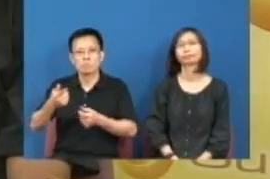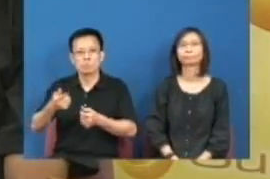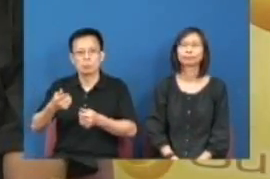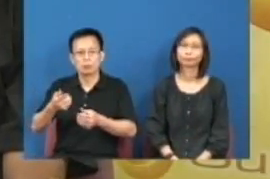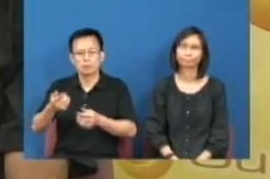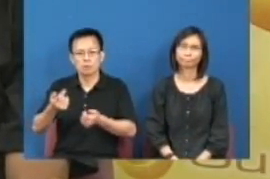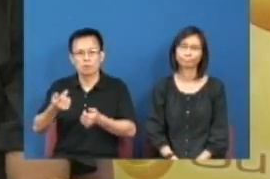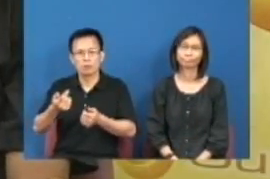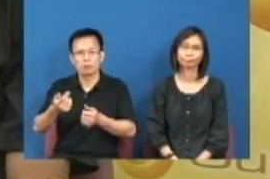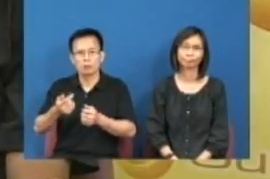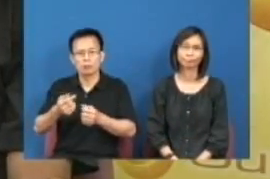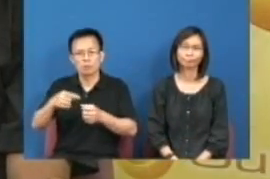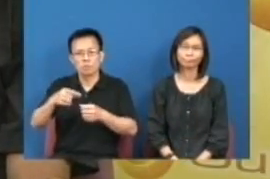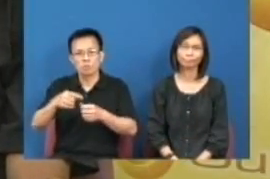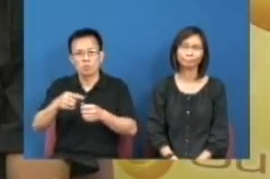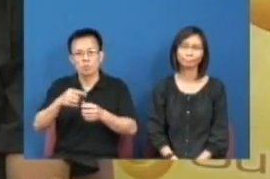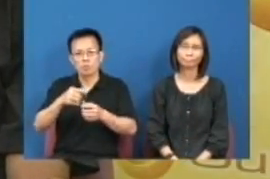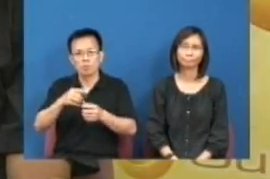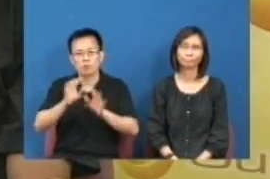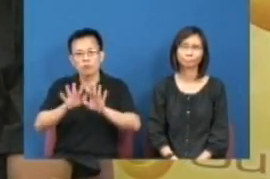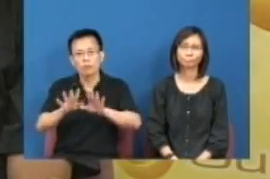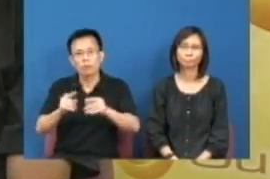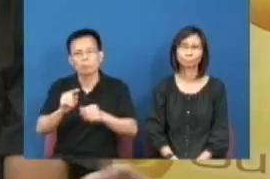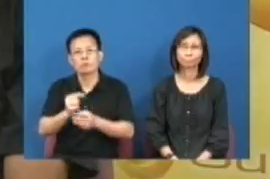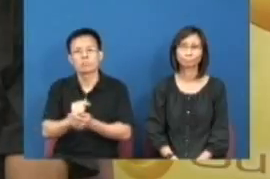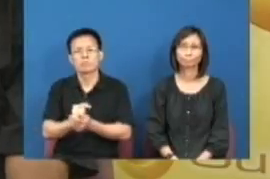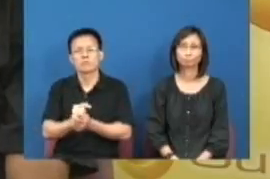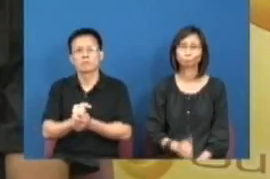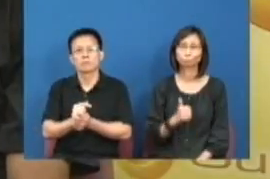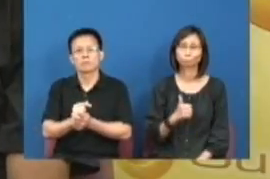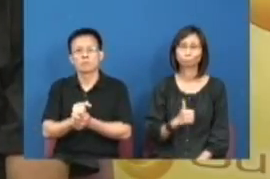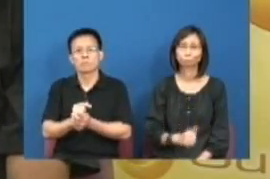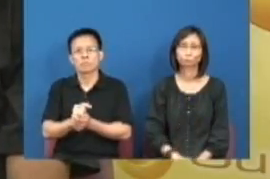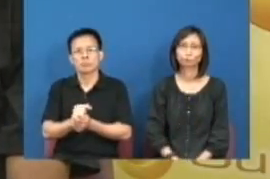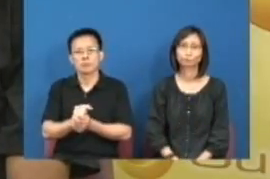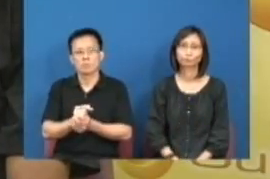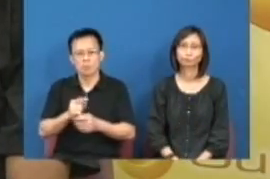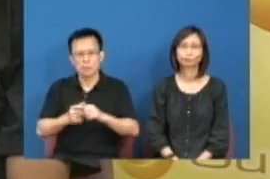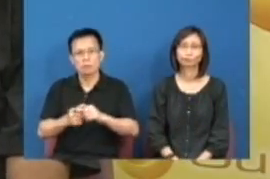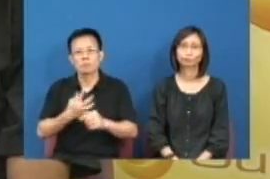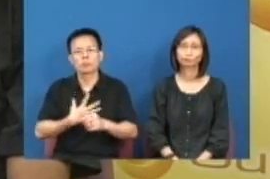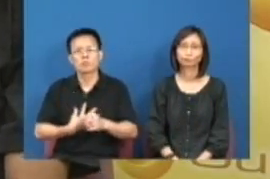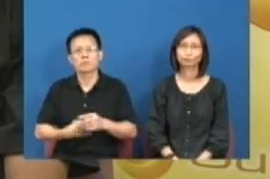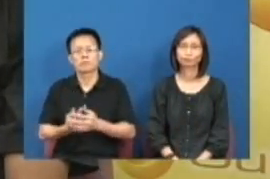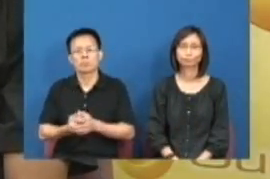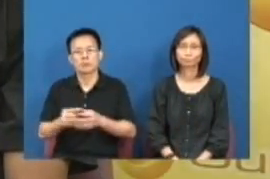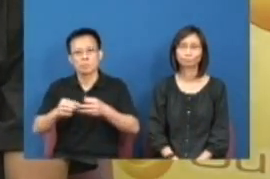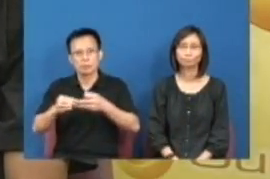頭咧就冇隱咗形嘅，咁即係唔開心啦，係咪？阿彭清華，彭